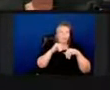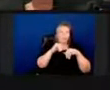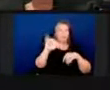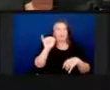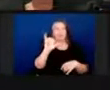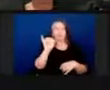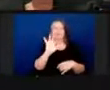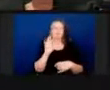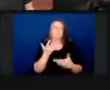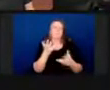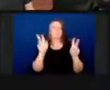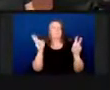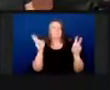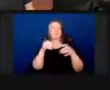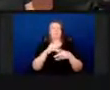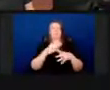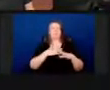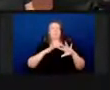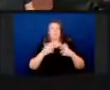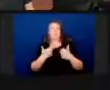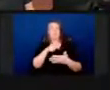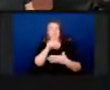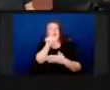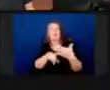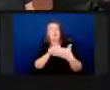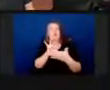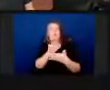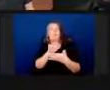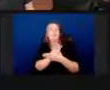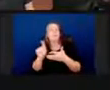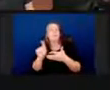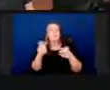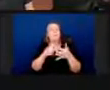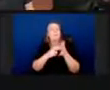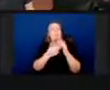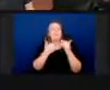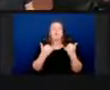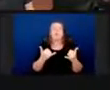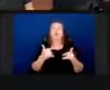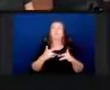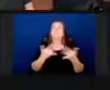tunaona mifano ya kazi ambayo tumeweza kufanya. Hapa